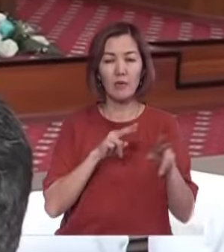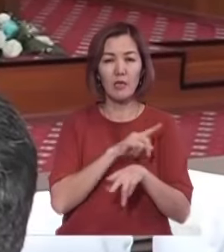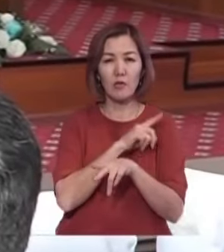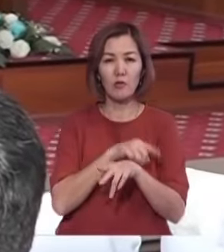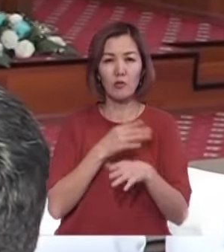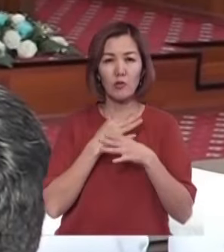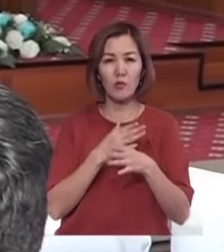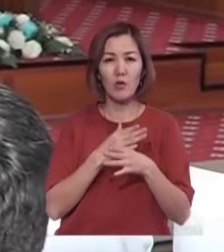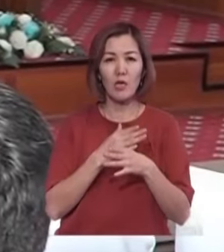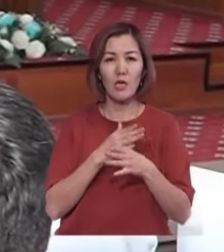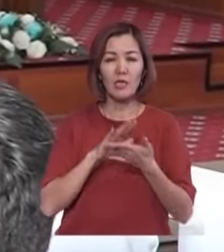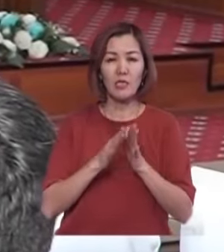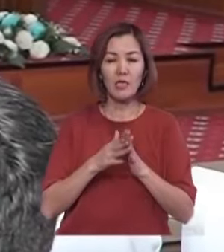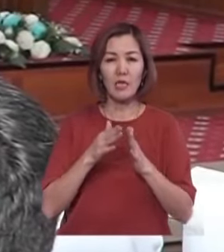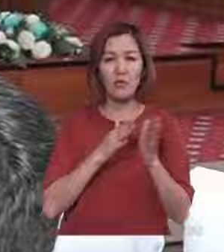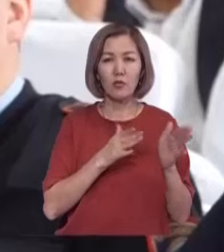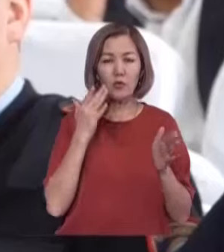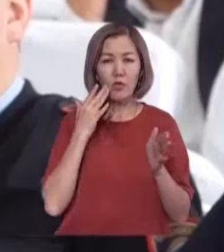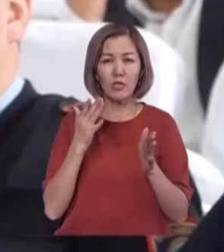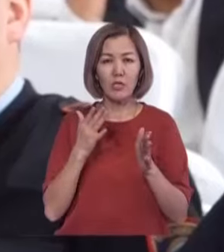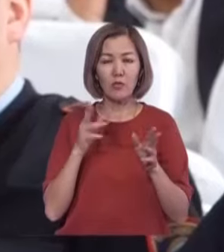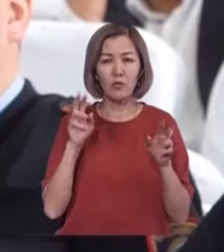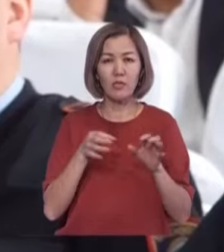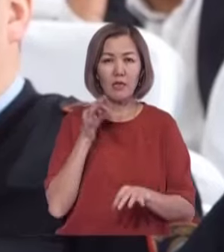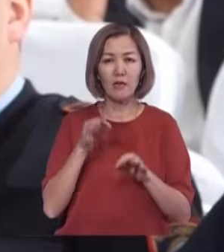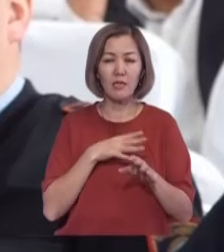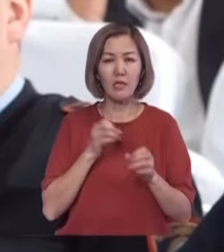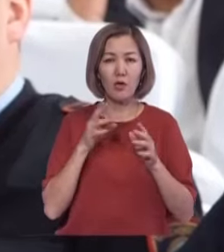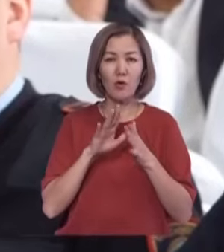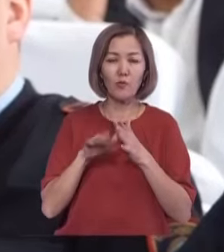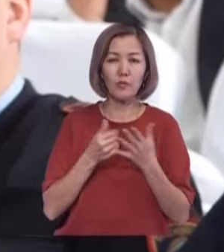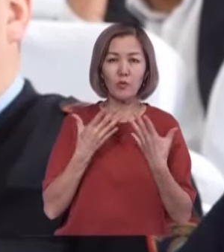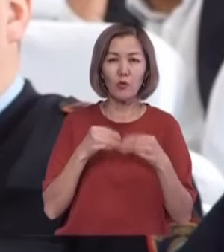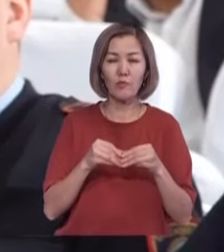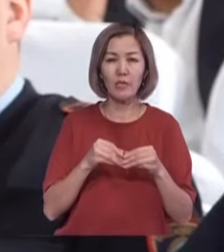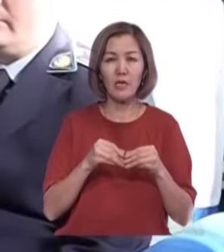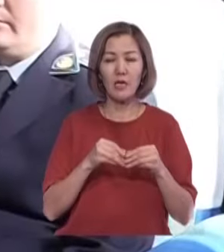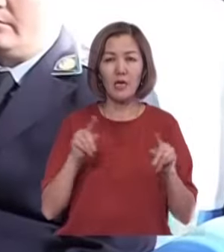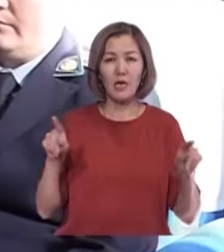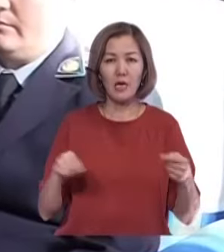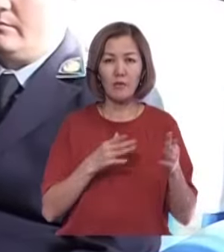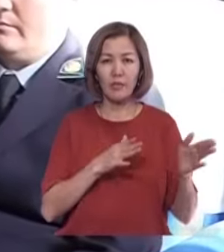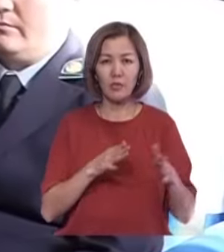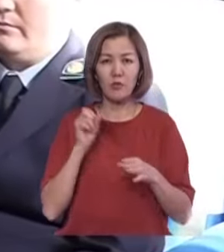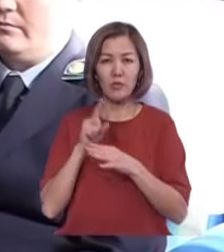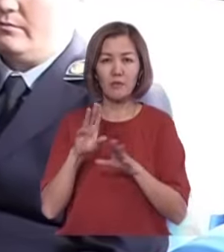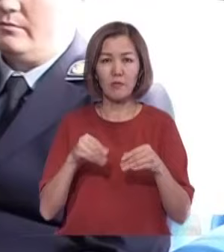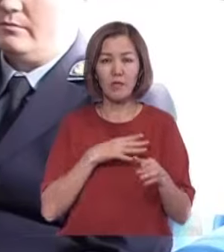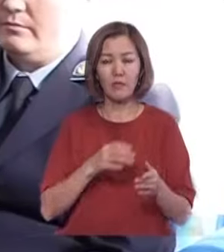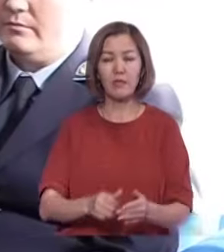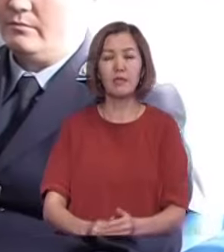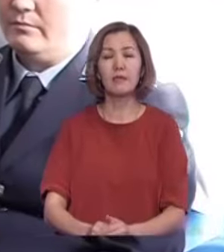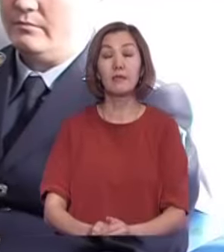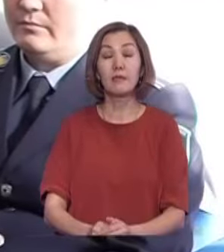арқылы криминогендік жағдай тұрақтандыру мәселесі талқыланды. Қауіпсіздік қоғамды қалыптастыру жөніндегі тапсырмалар